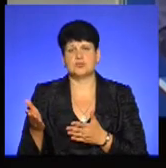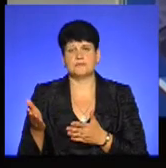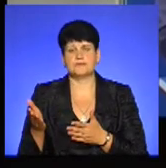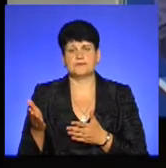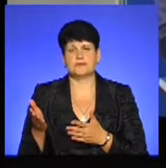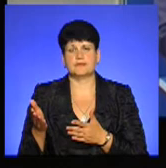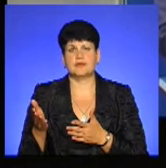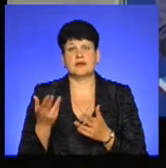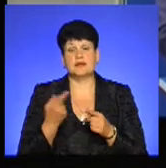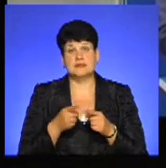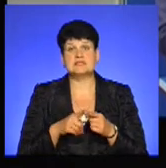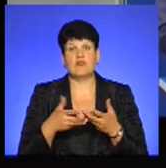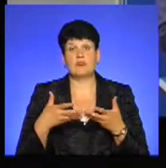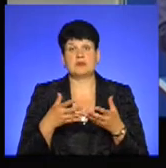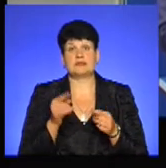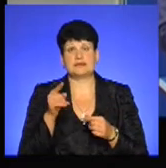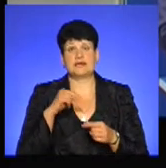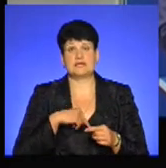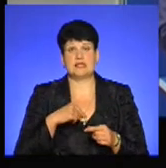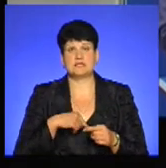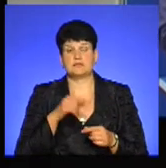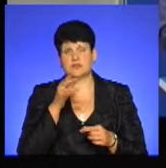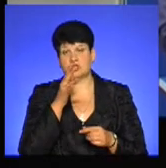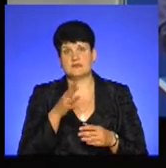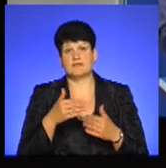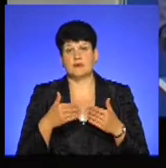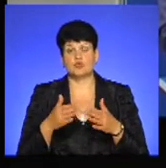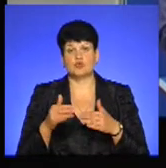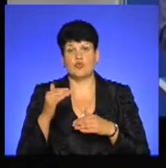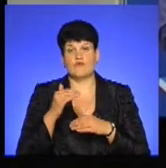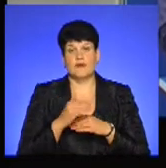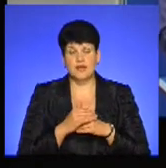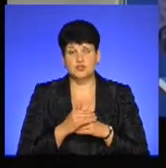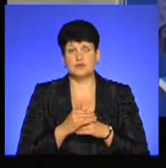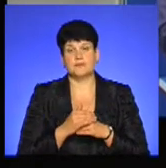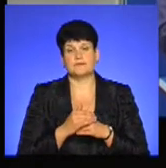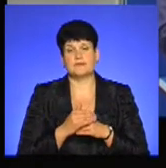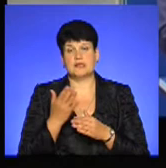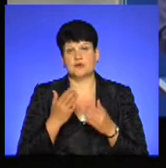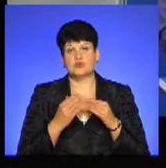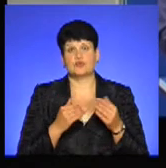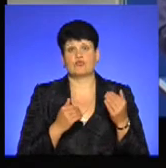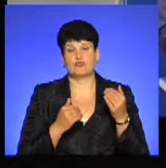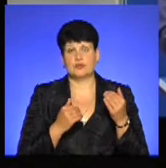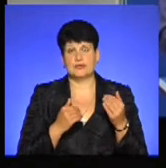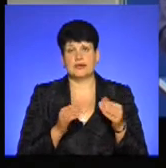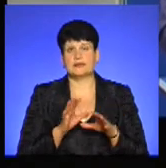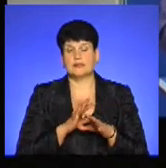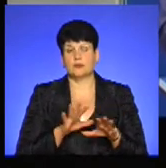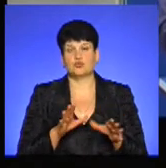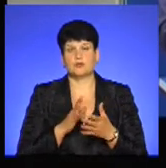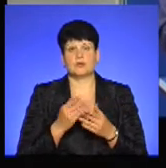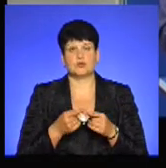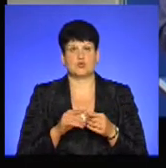звичайно, що це вплине на їх настрій під час випускного вечора, якщо саме вони не будуть мати цього